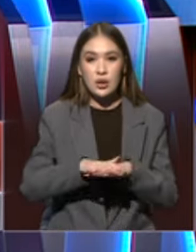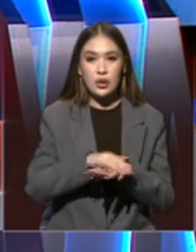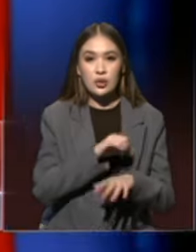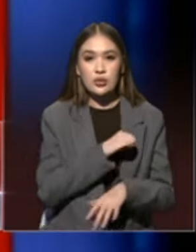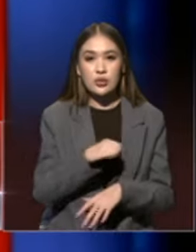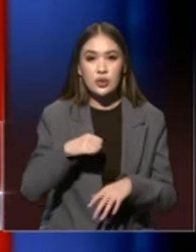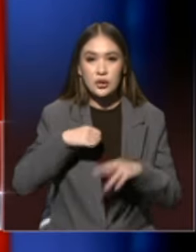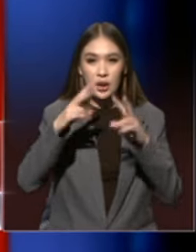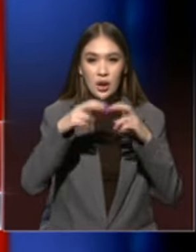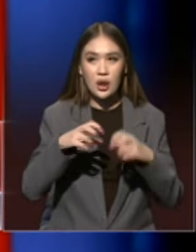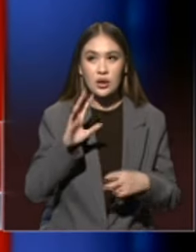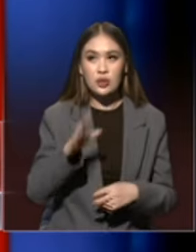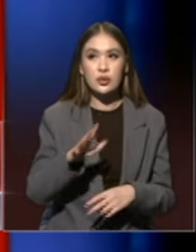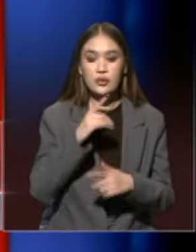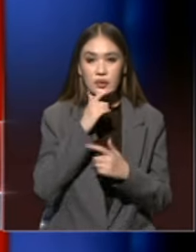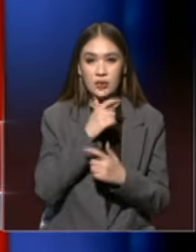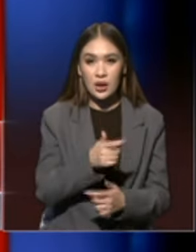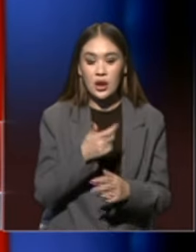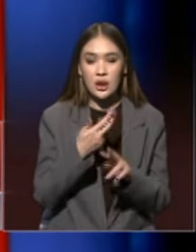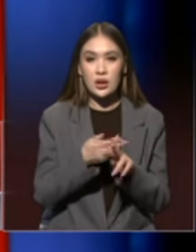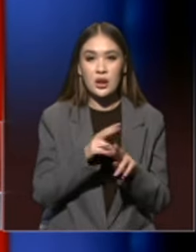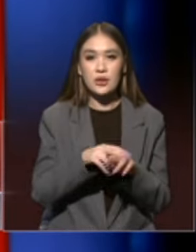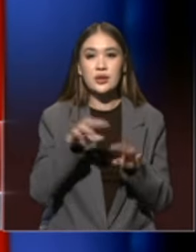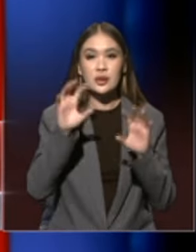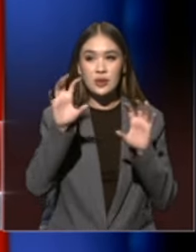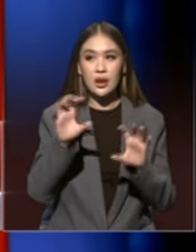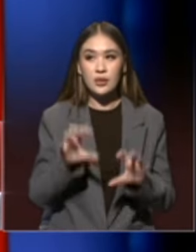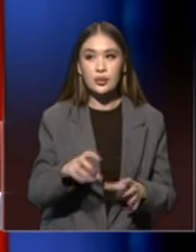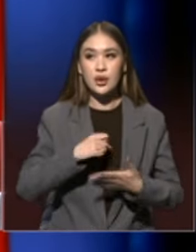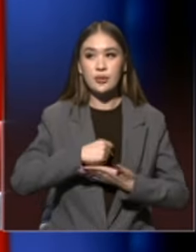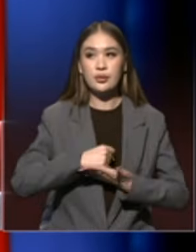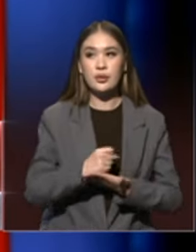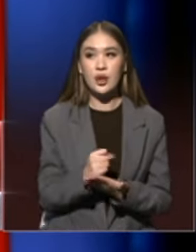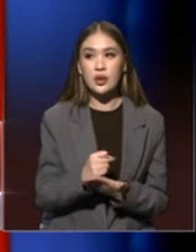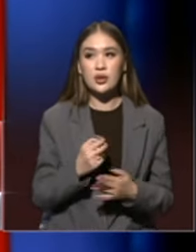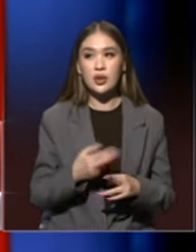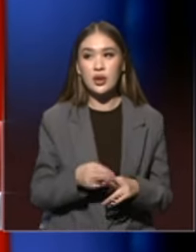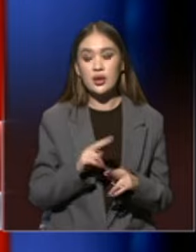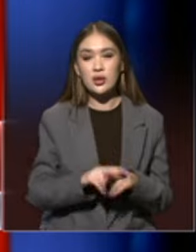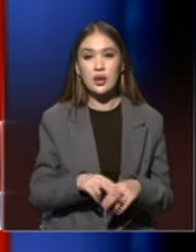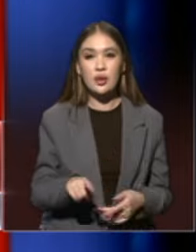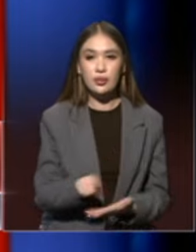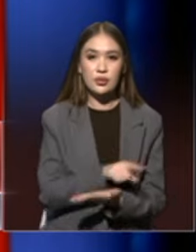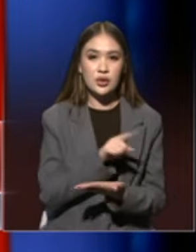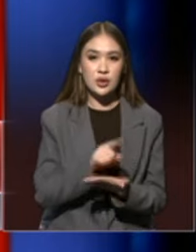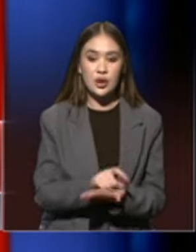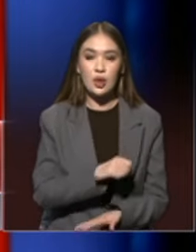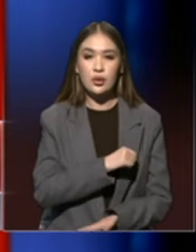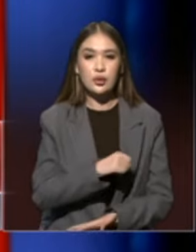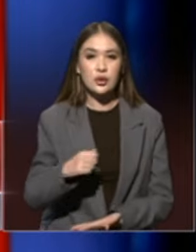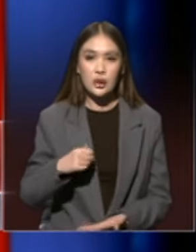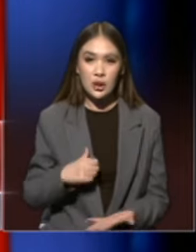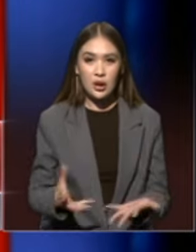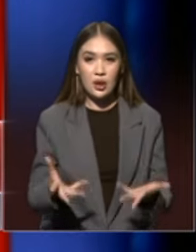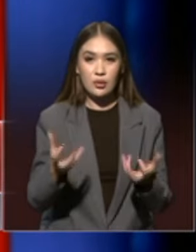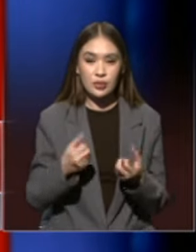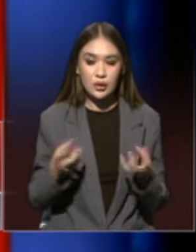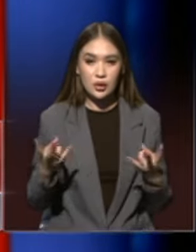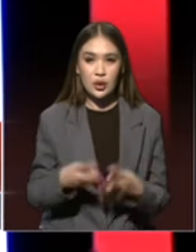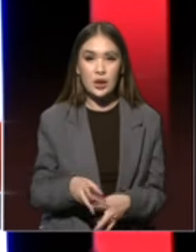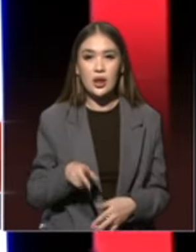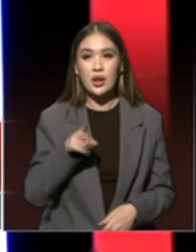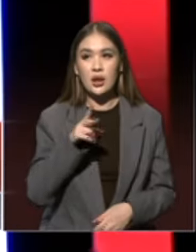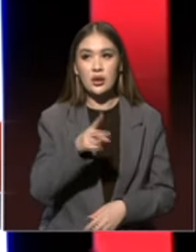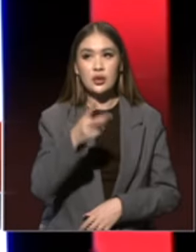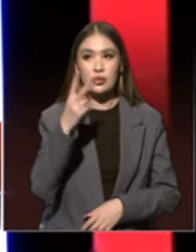Барлығымыз қараймыз ғой, көз назар аударамыз. Одан басқа заңмен бекітілген технадзор мен Газпром солар міндетті түрде өздері қабылдап алу керек қой оның сапасын.